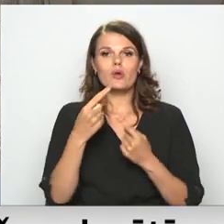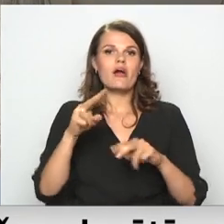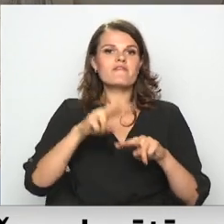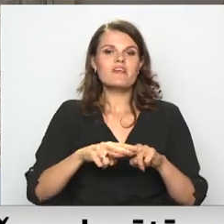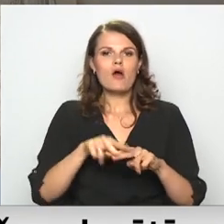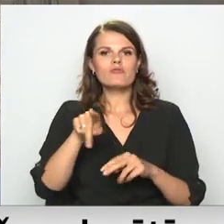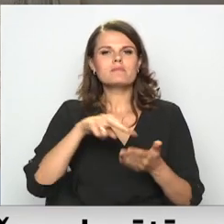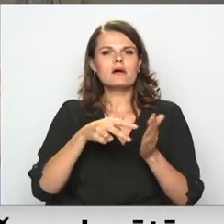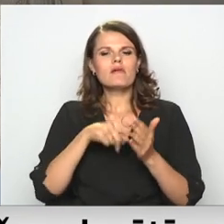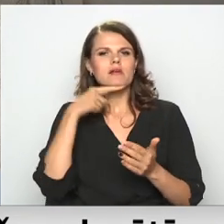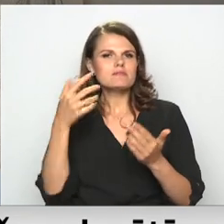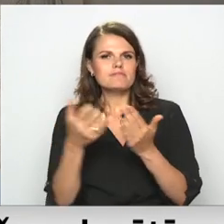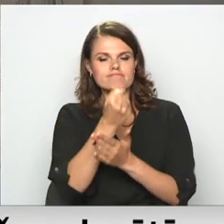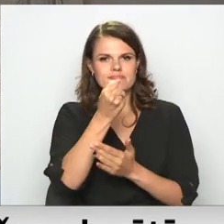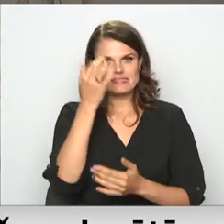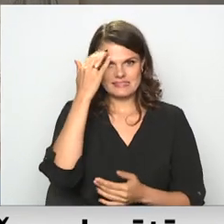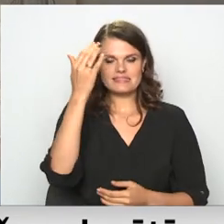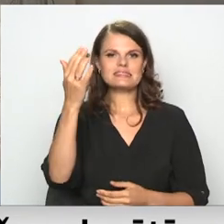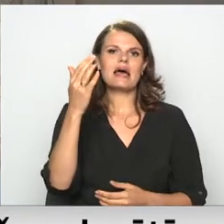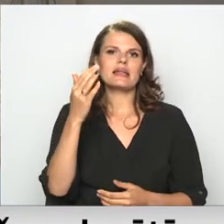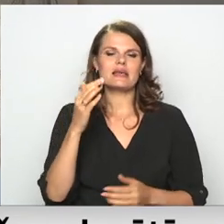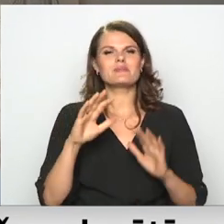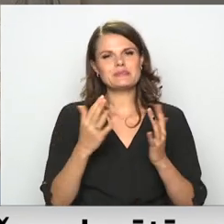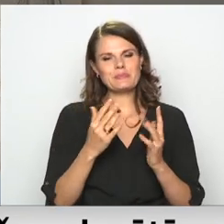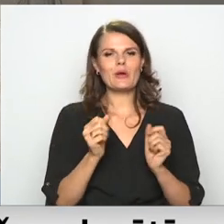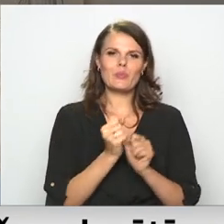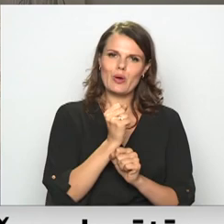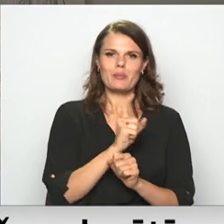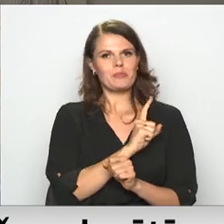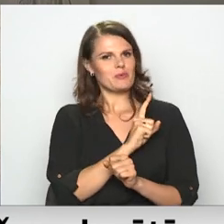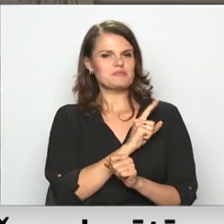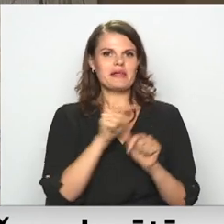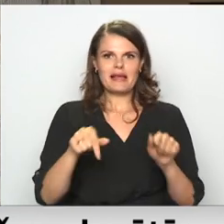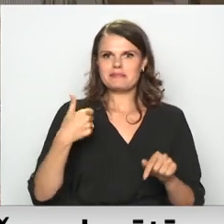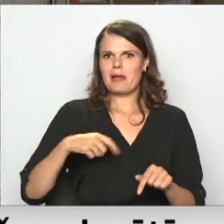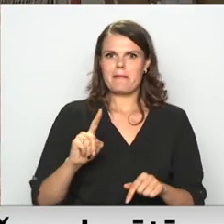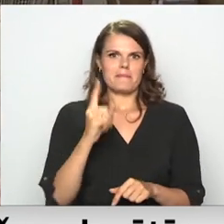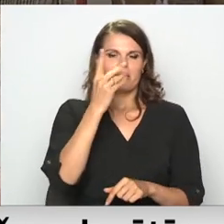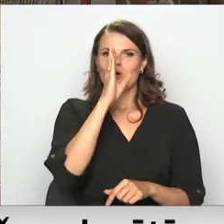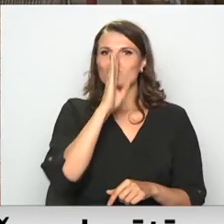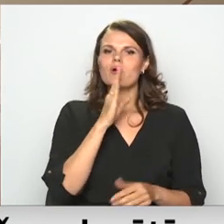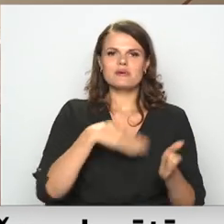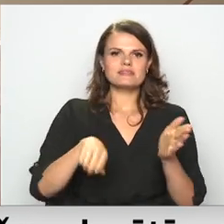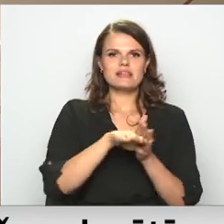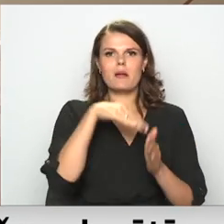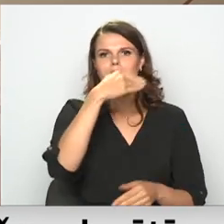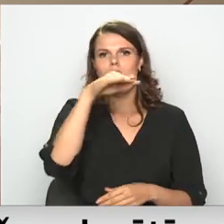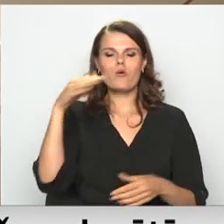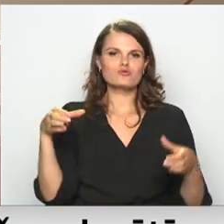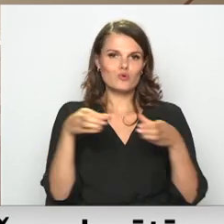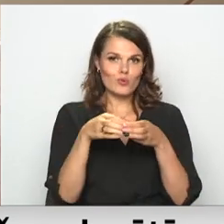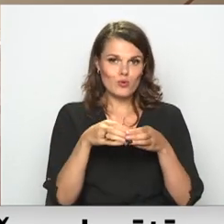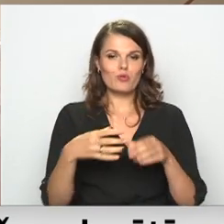kuru Arina plāno cīnīties, cerības tiek liktas, bet piesardzīgi. Šis ir meitenes pirmais nopietnais starts pieaugušo grupā,